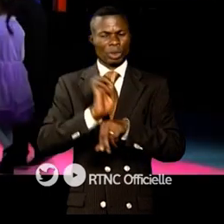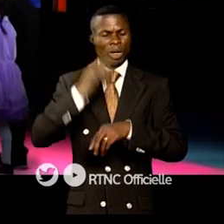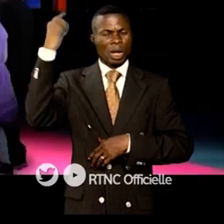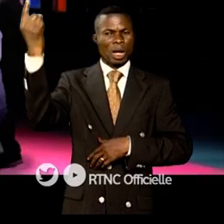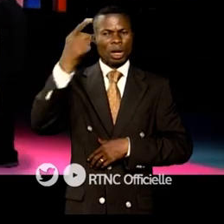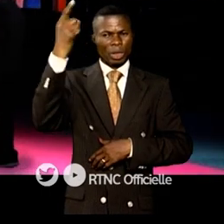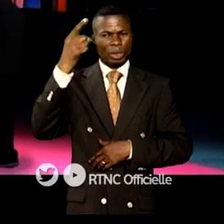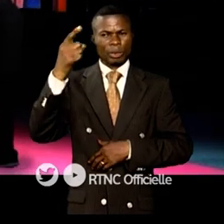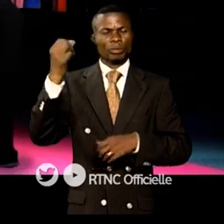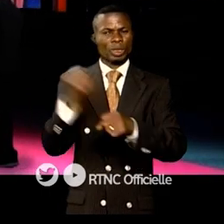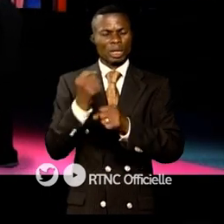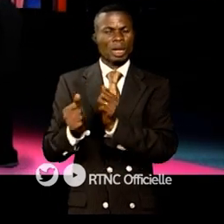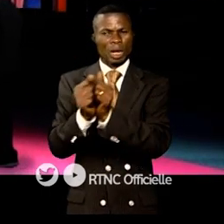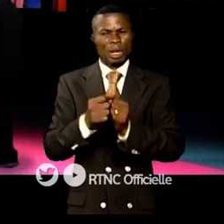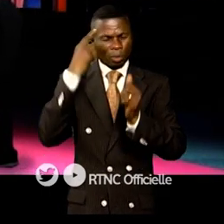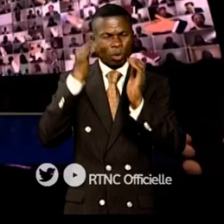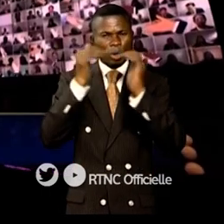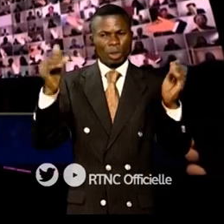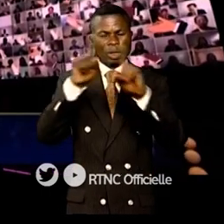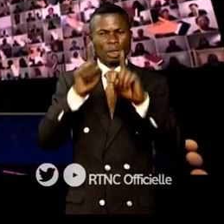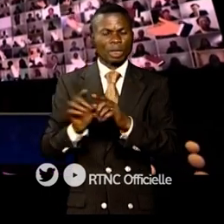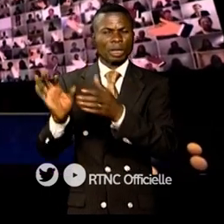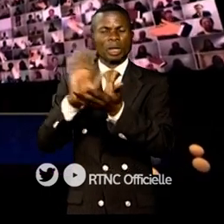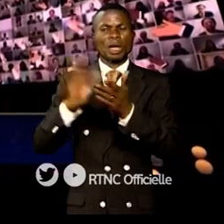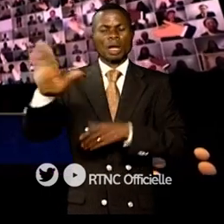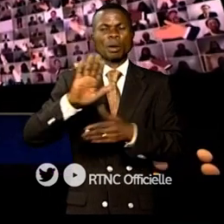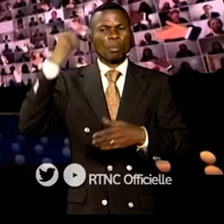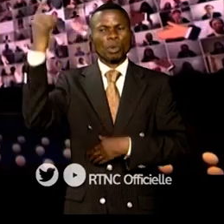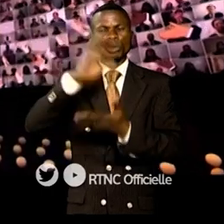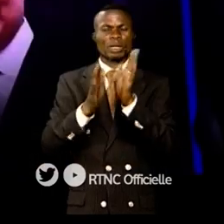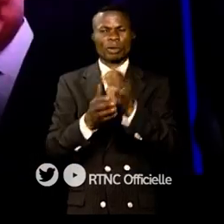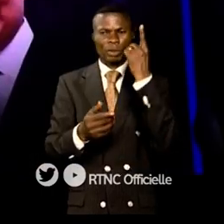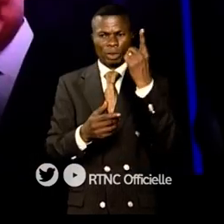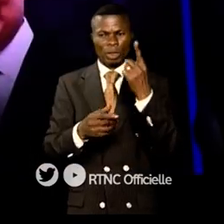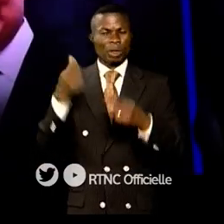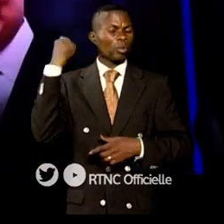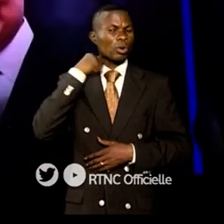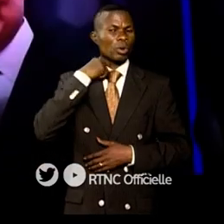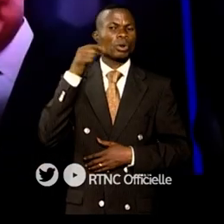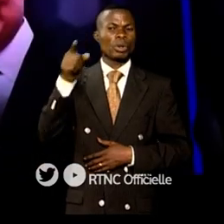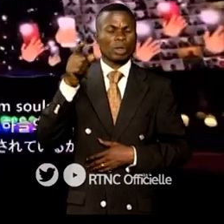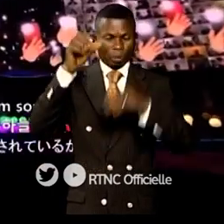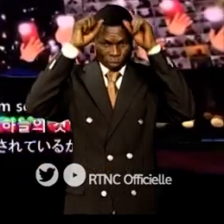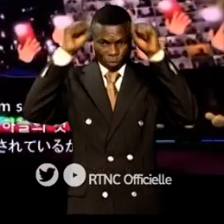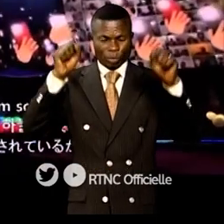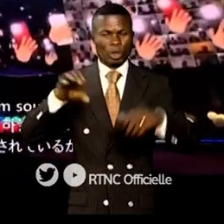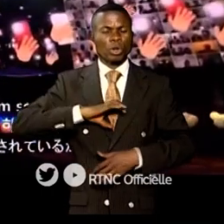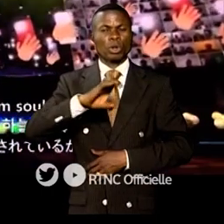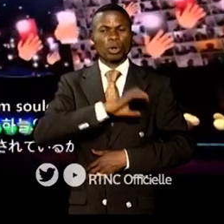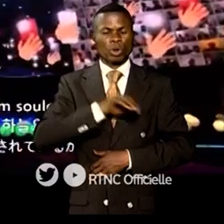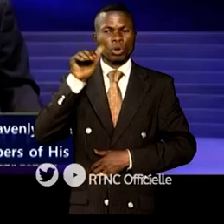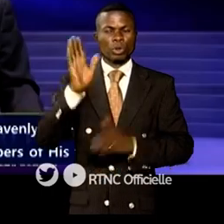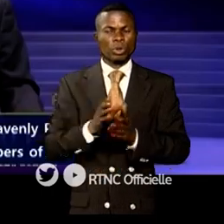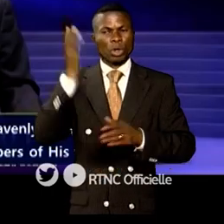monde à travailler ensemble pour la paix et l'unification. Pour Dr. Kim Ki-hoon, président du comité directeur